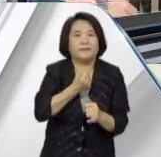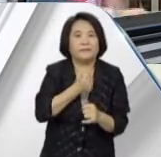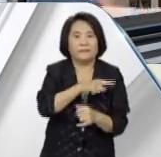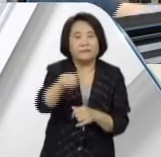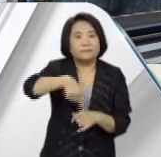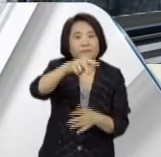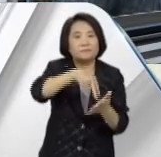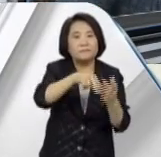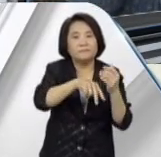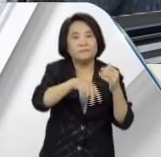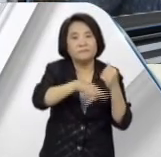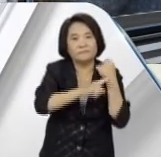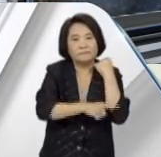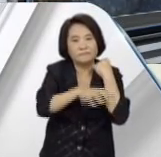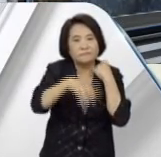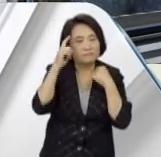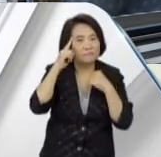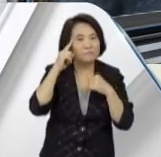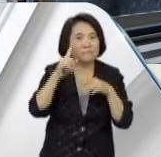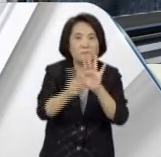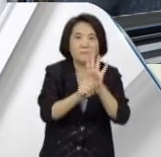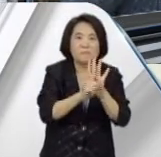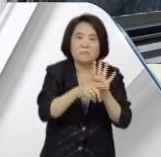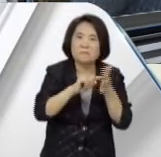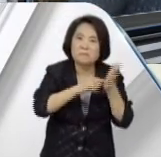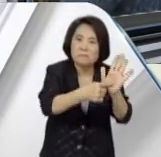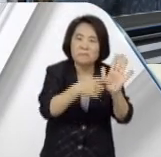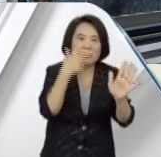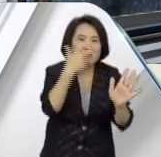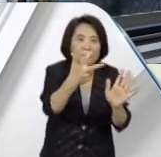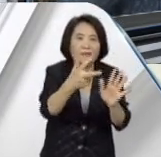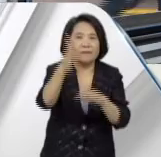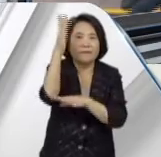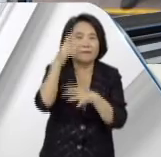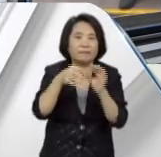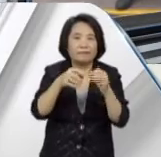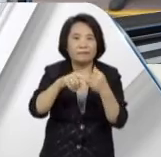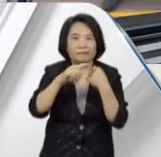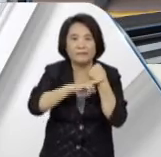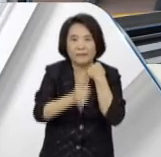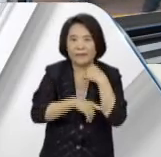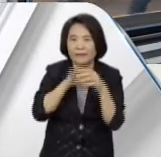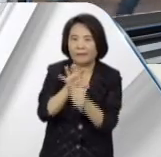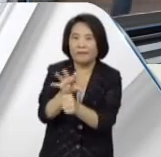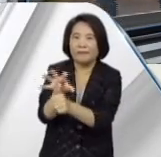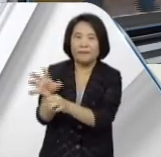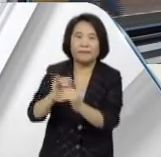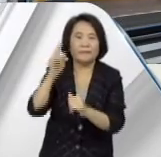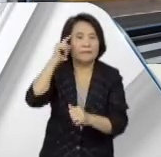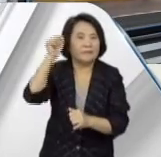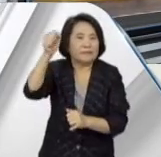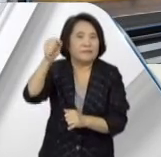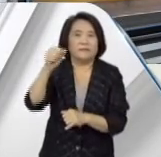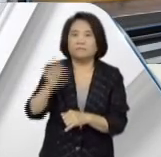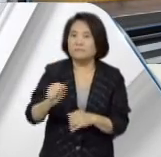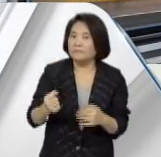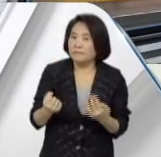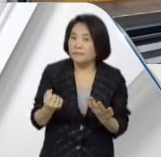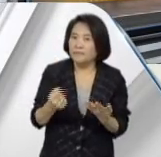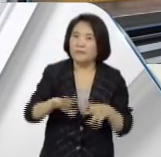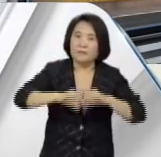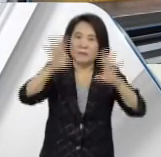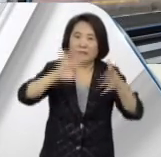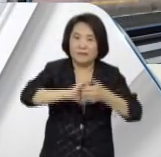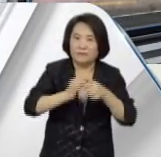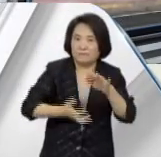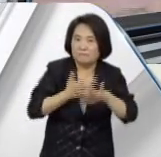常的不满，去加入法院面前做行动卡，批评政府用司法打压民众抗战的权利。还有县